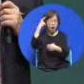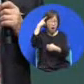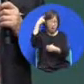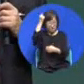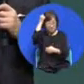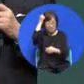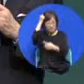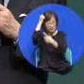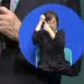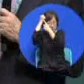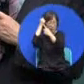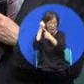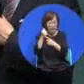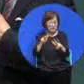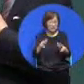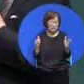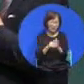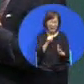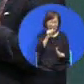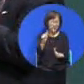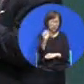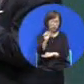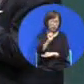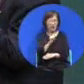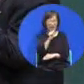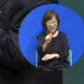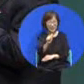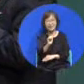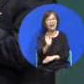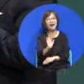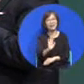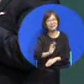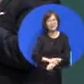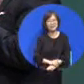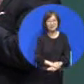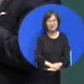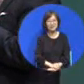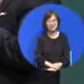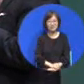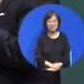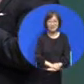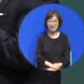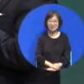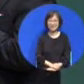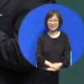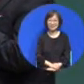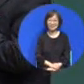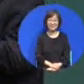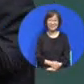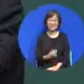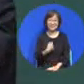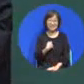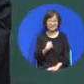있는 거지. So I guess she was traumatized, still on her heart. 옛날에 이 베드로가 말이요,